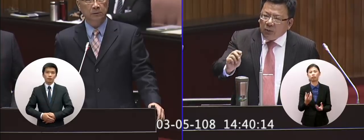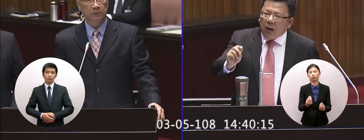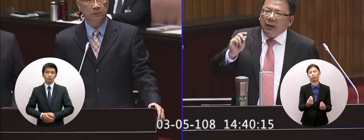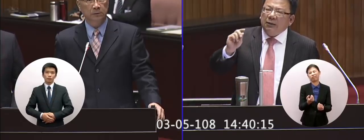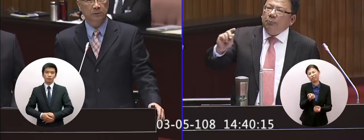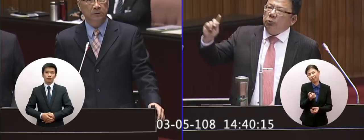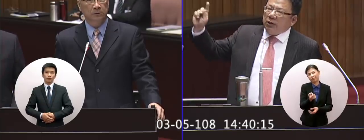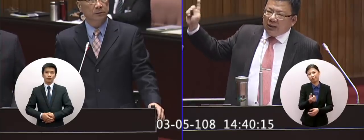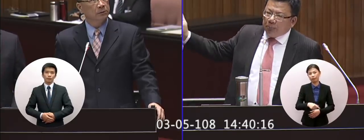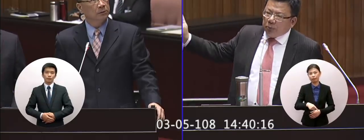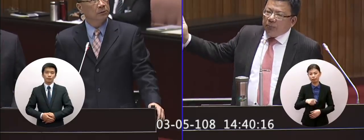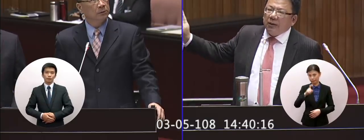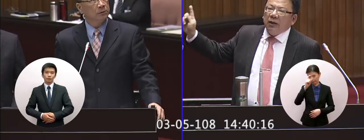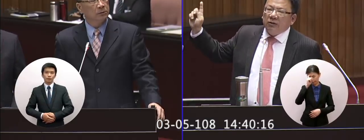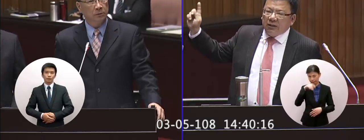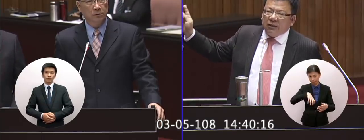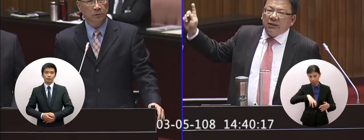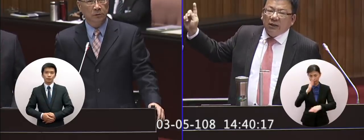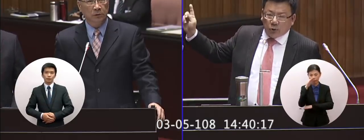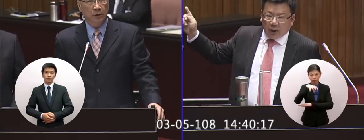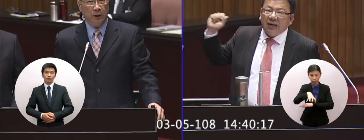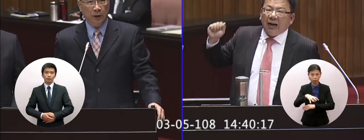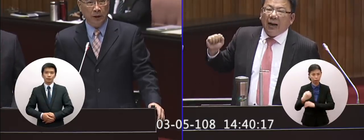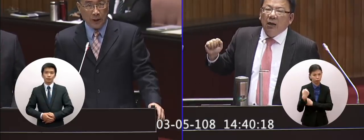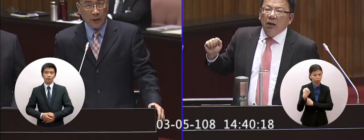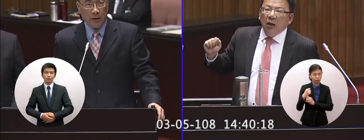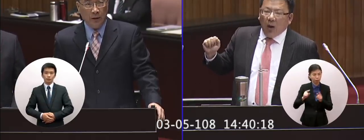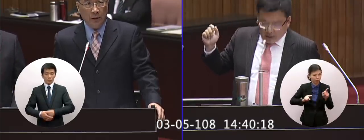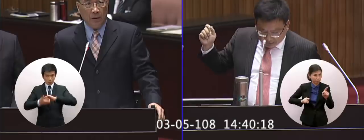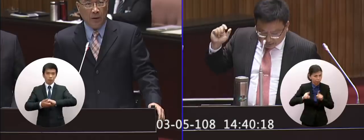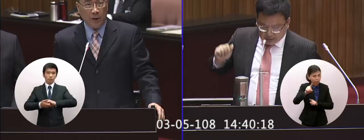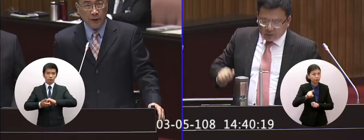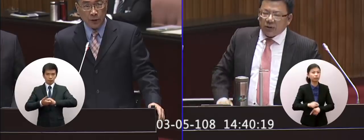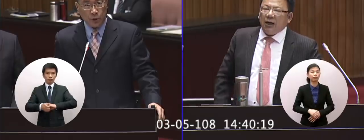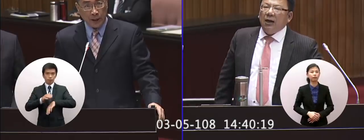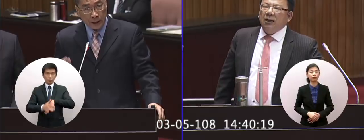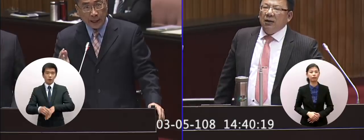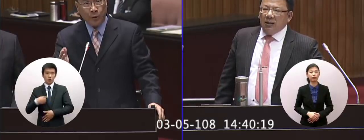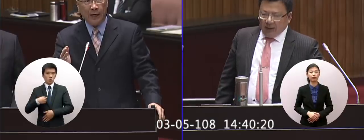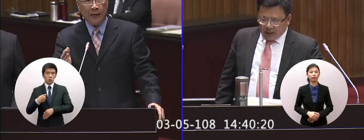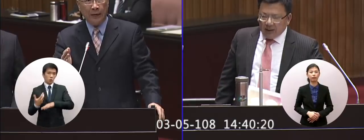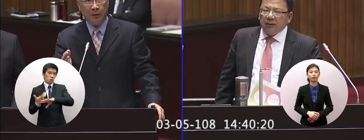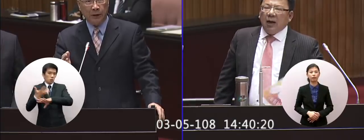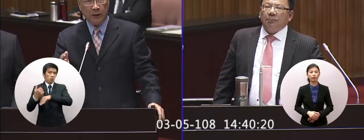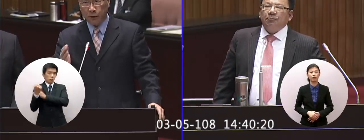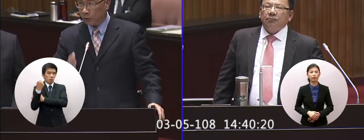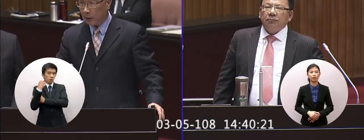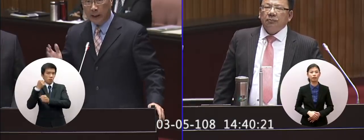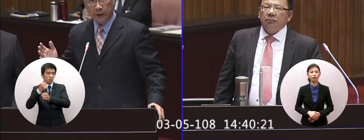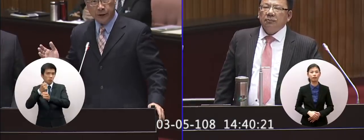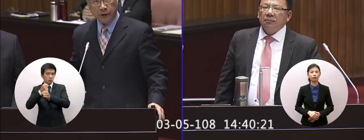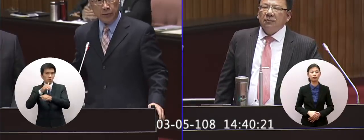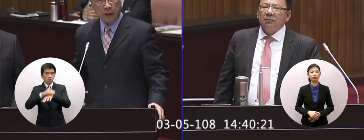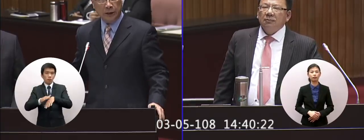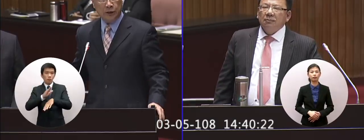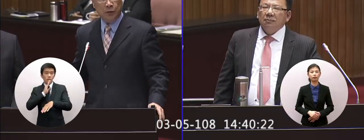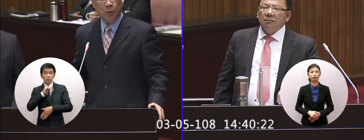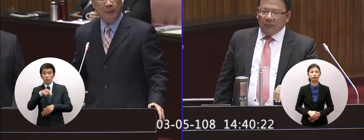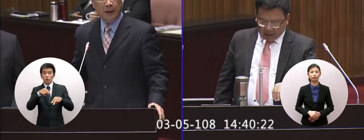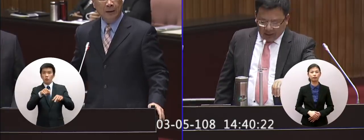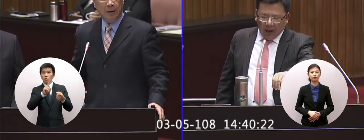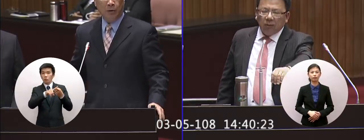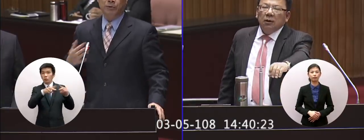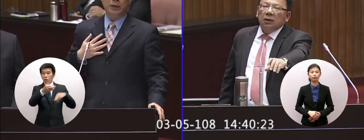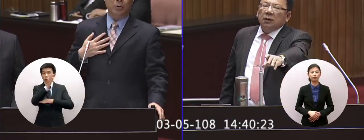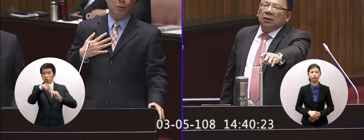面我希望内政部对这个部分要积极的追上来， 一定 好、哦，要积极。 我一定全力来追上来，因为这也是我对行政院的一个